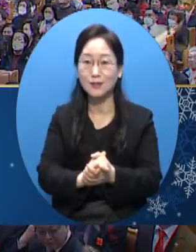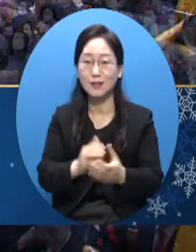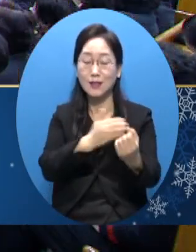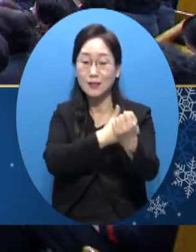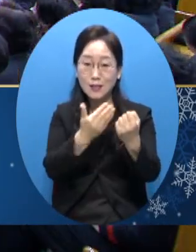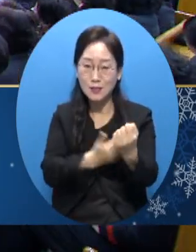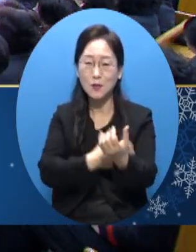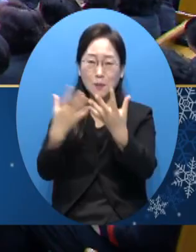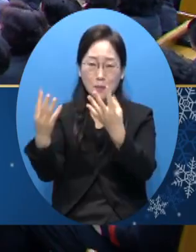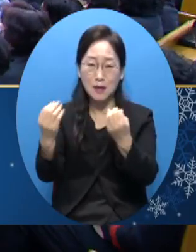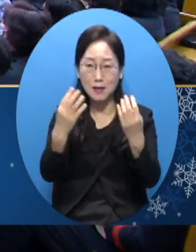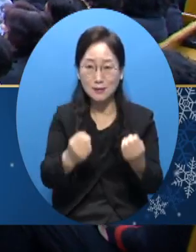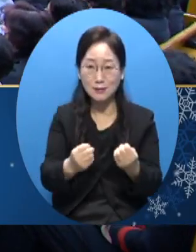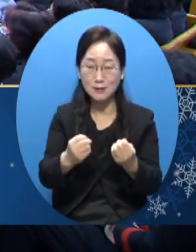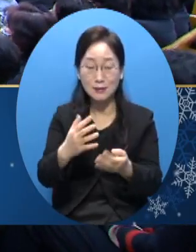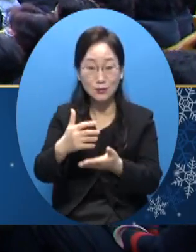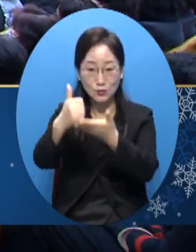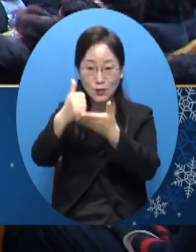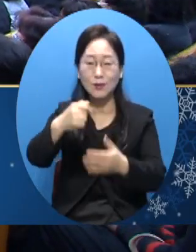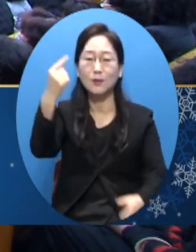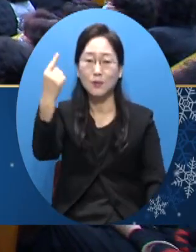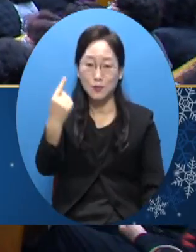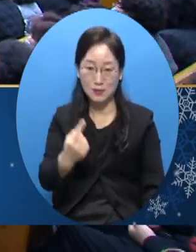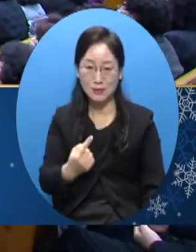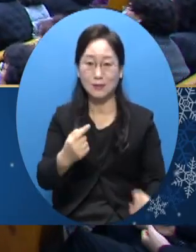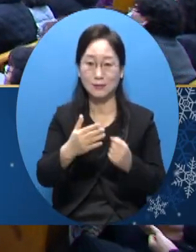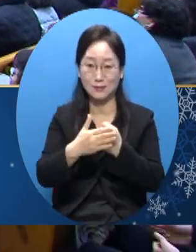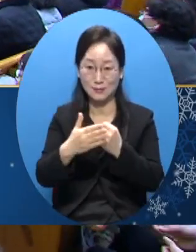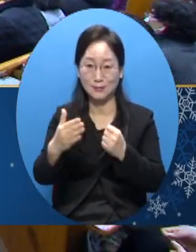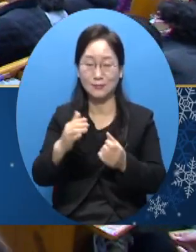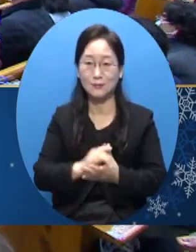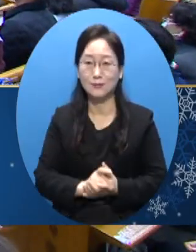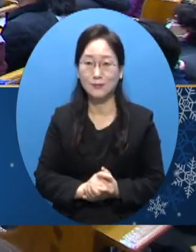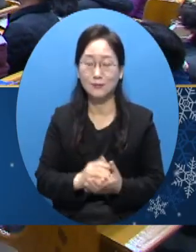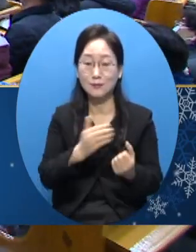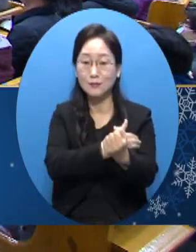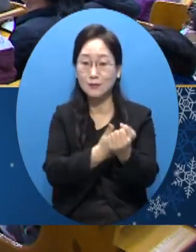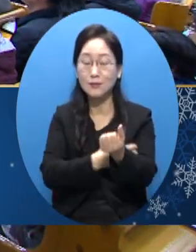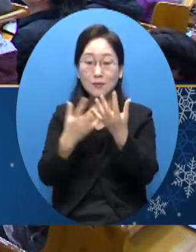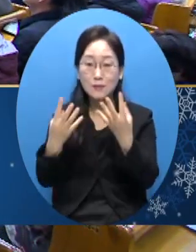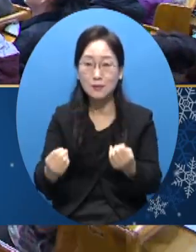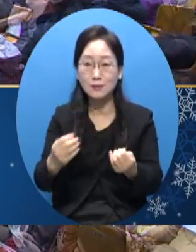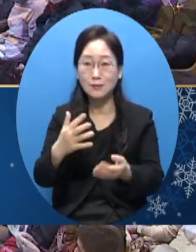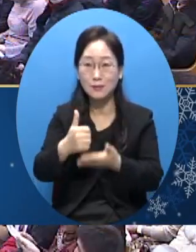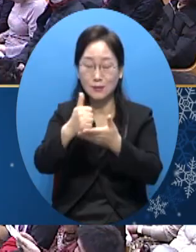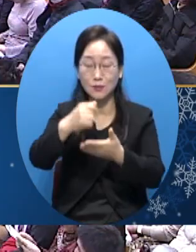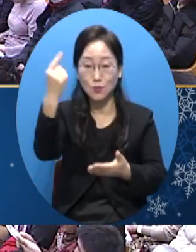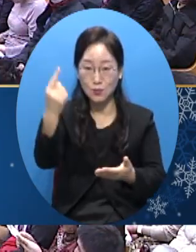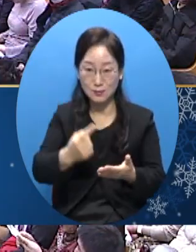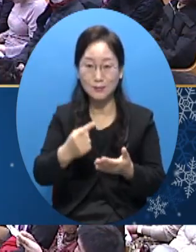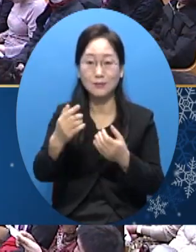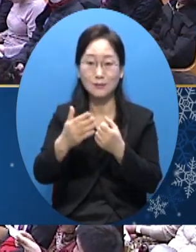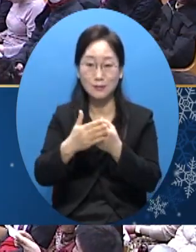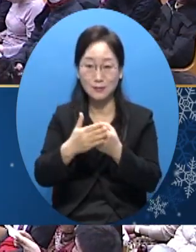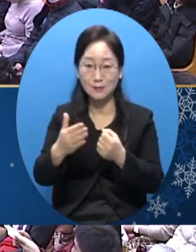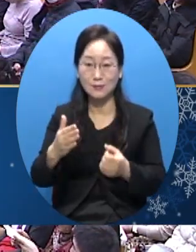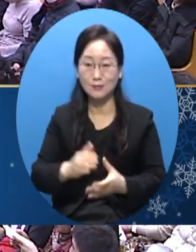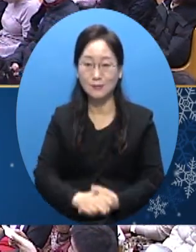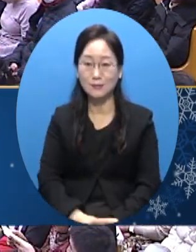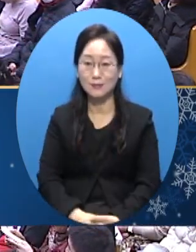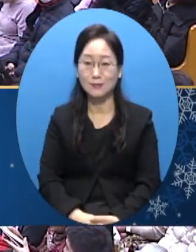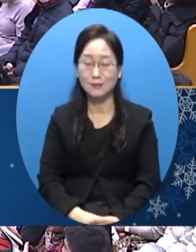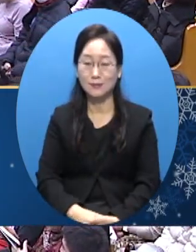능력 많으신이가 오시나니 능력 많으신이가 오시나니 능력 많으신이가 오시나니 능력